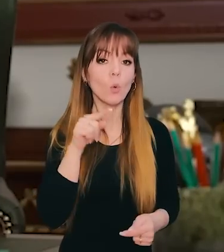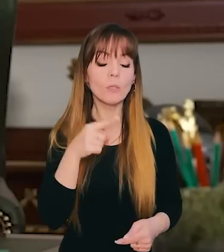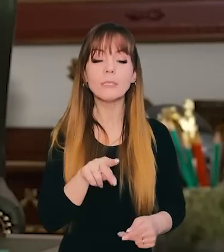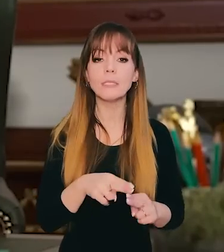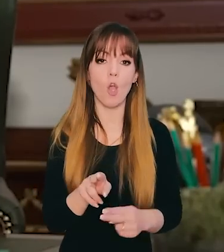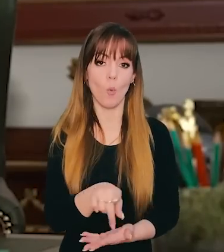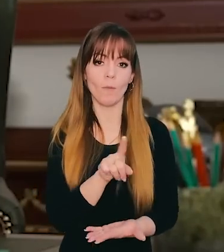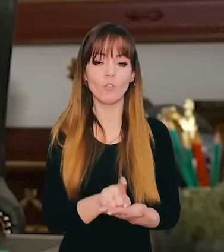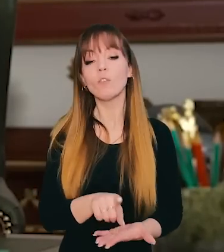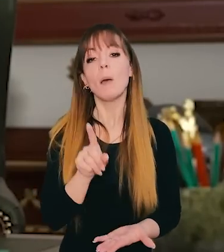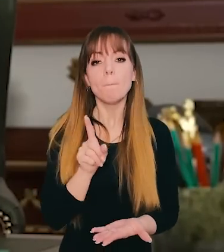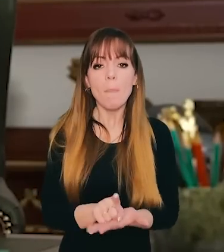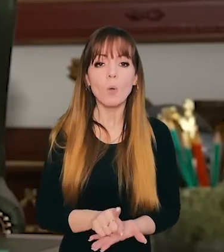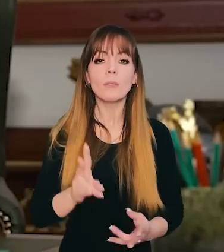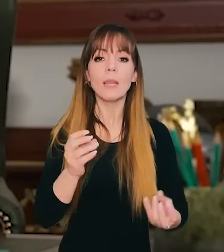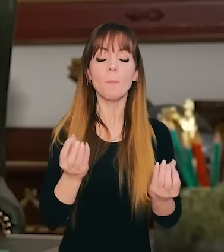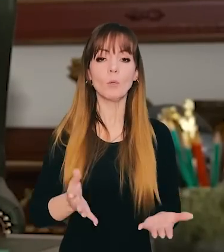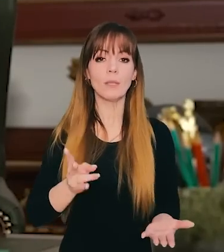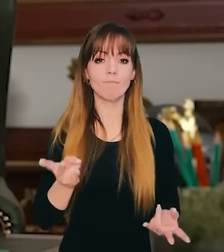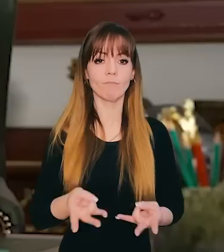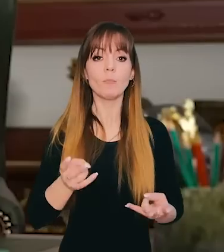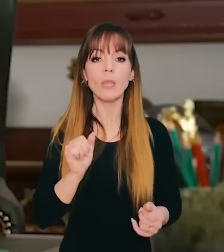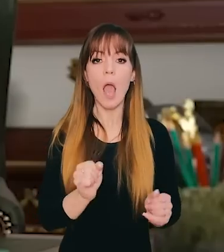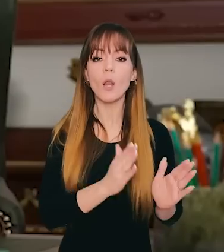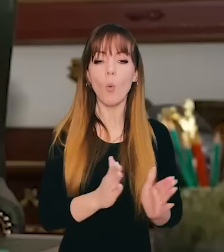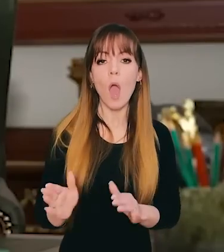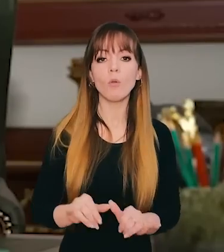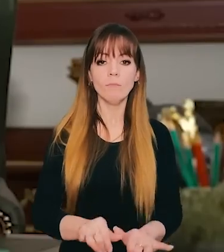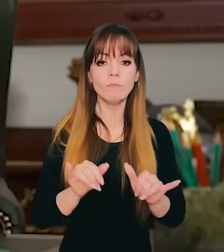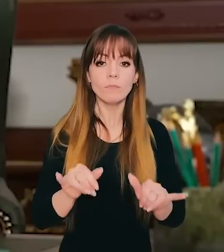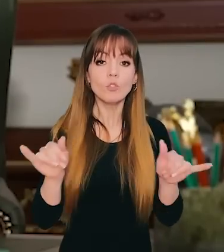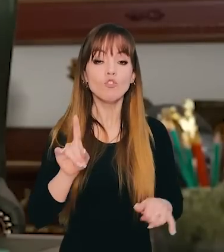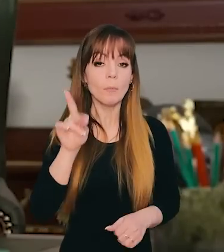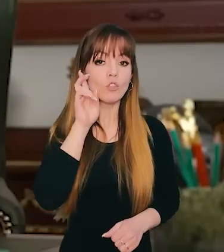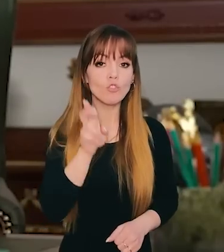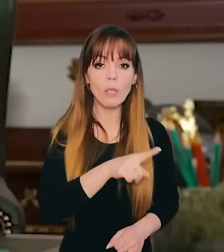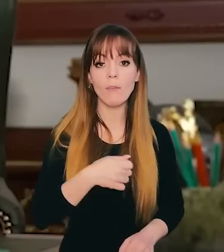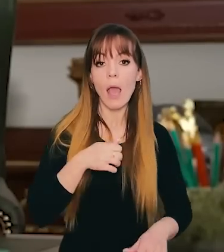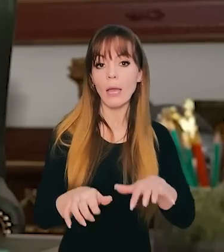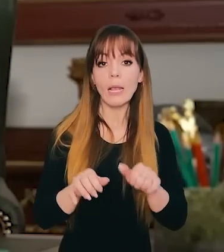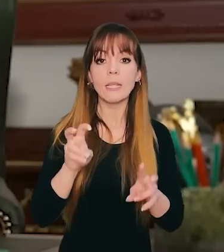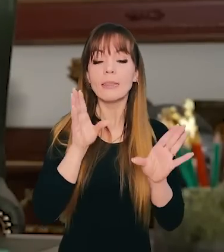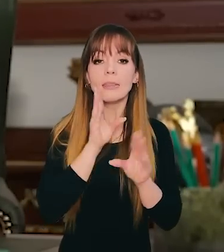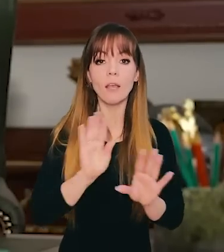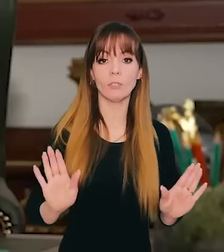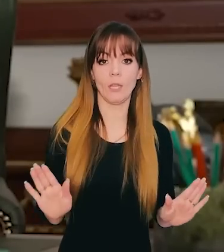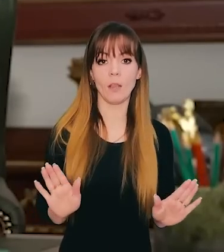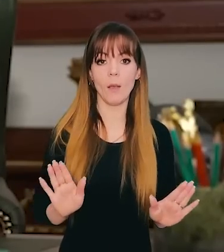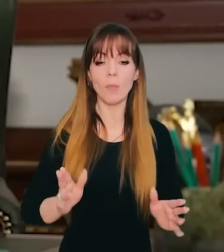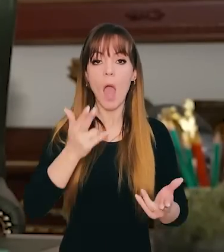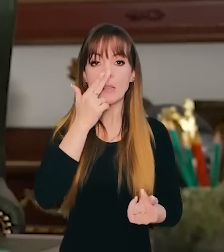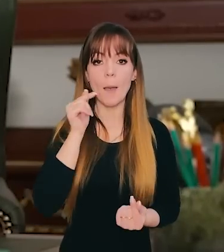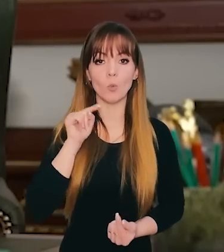проти Росії це обов'язково вони мають не просто діяти а регулярно посилюватись щоб держава-агресор не